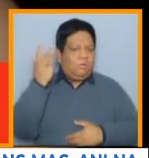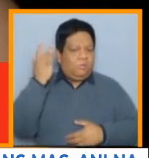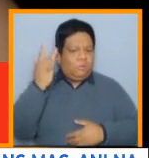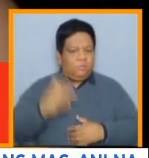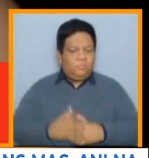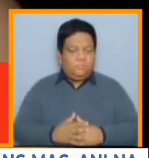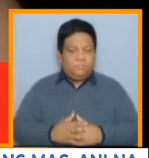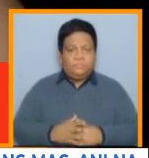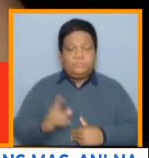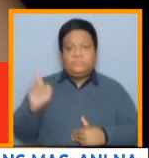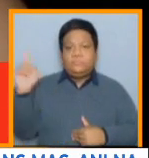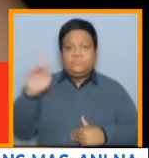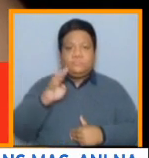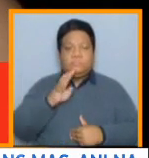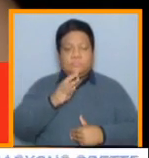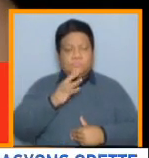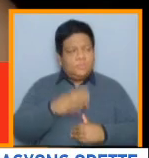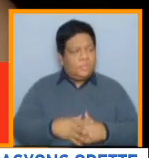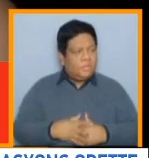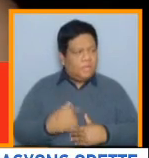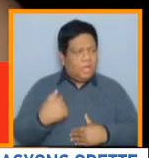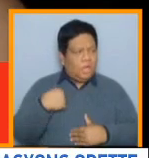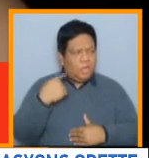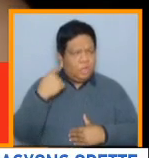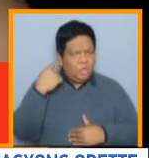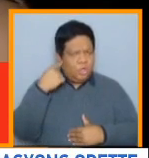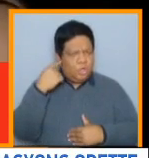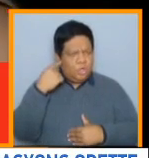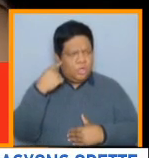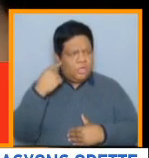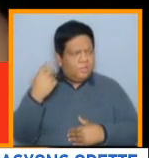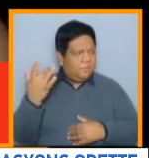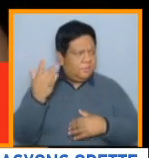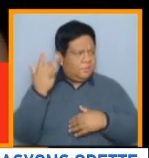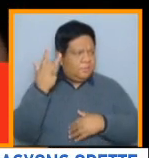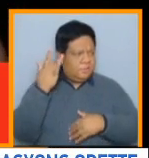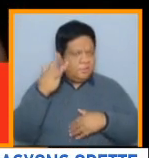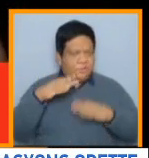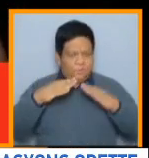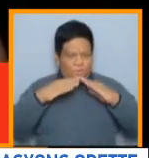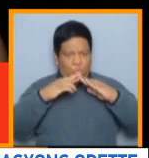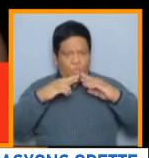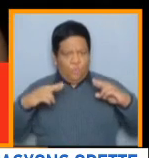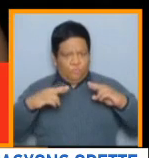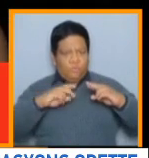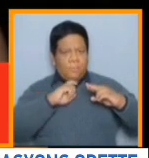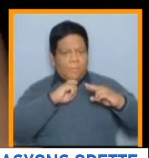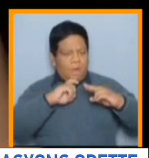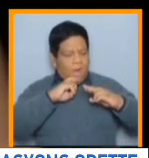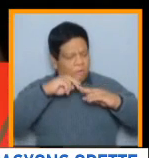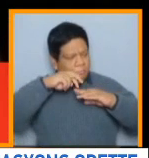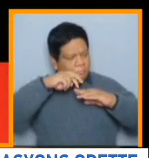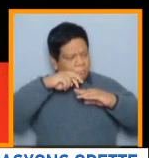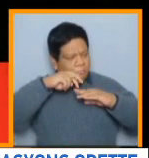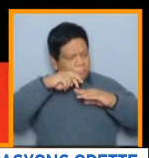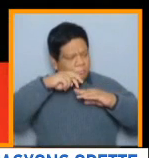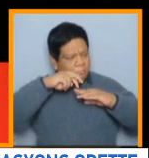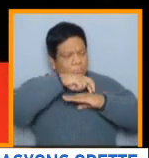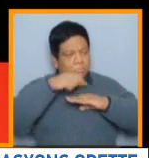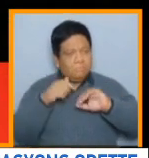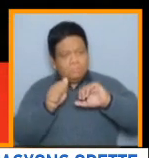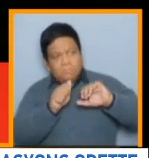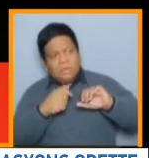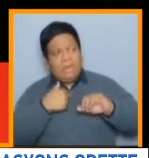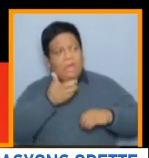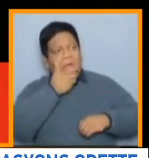yero, parang may naglalakad. So sinilip ko dyan banda, sumisigaw na nga ako, hindi sumasagot.